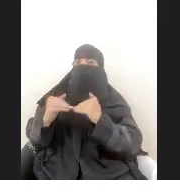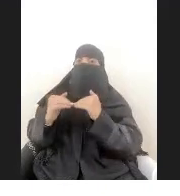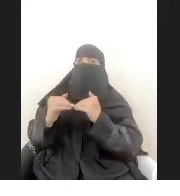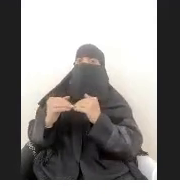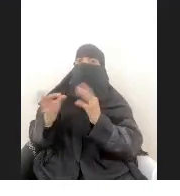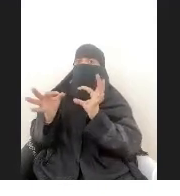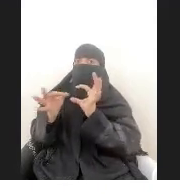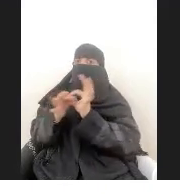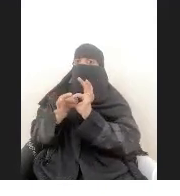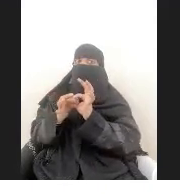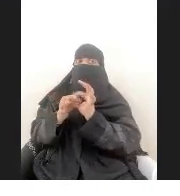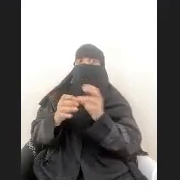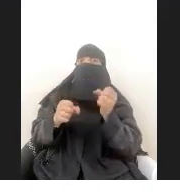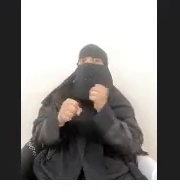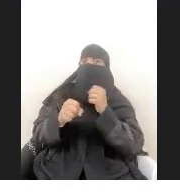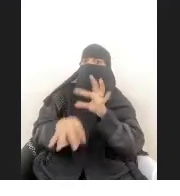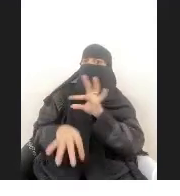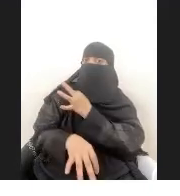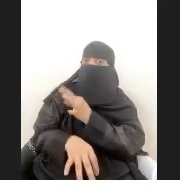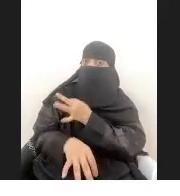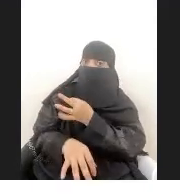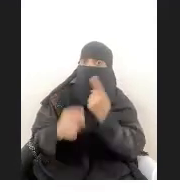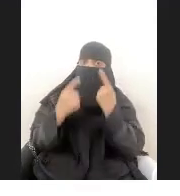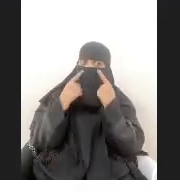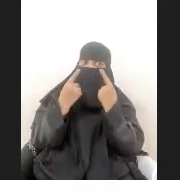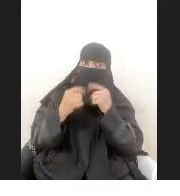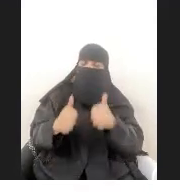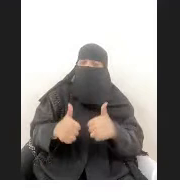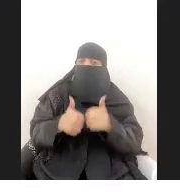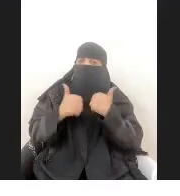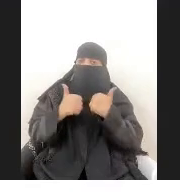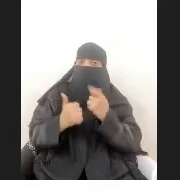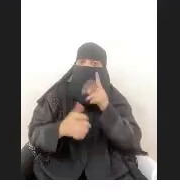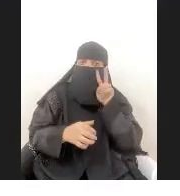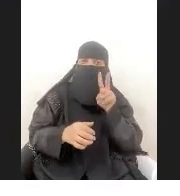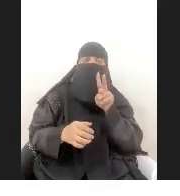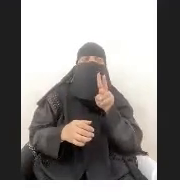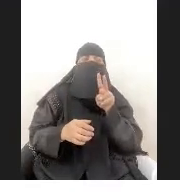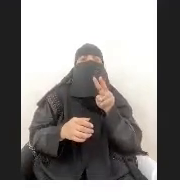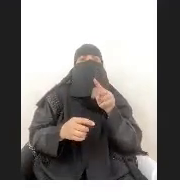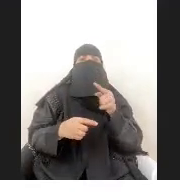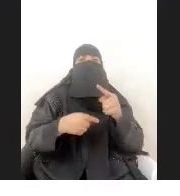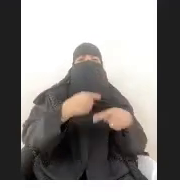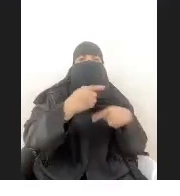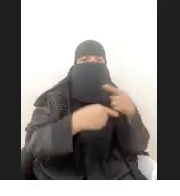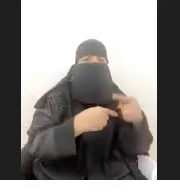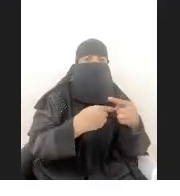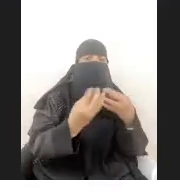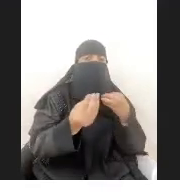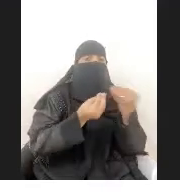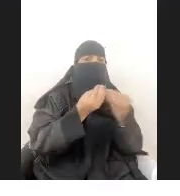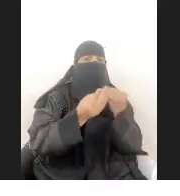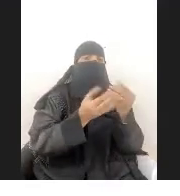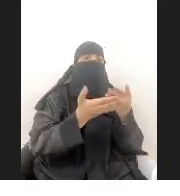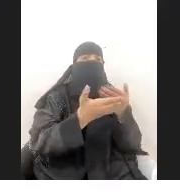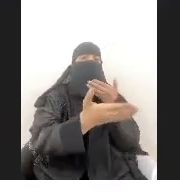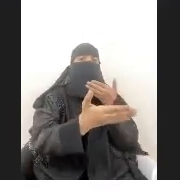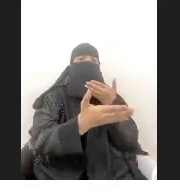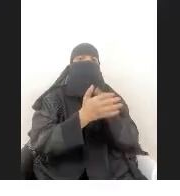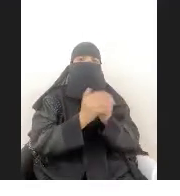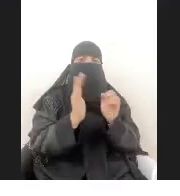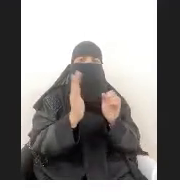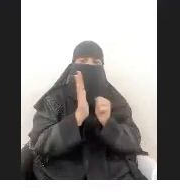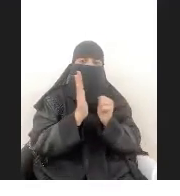عملية، وصار هنا كملوا النقاش أونلاين، وبعدين هنا عملوا جروب تيم بيلدينج